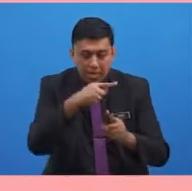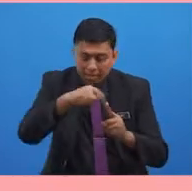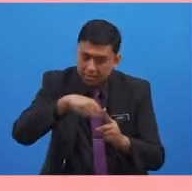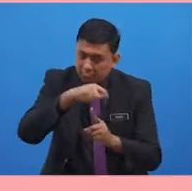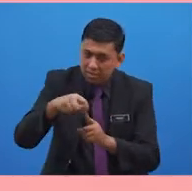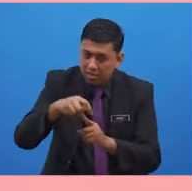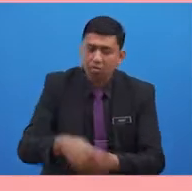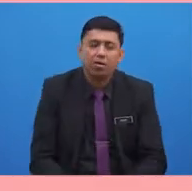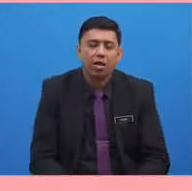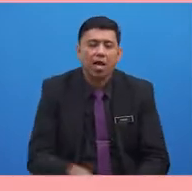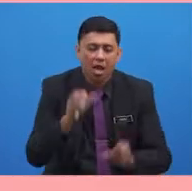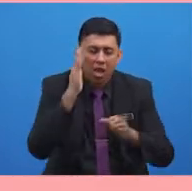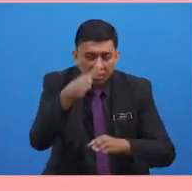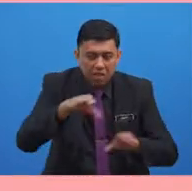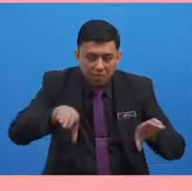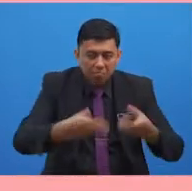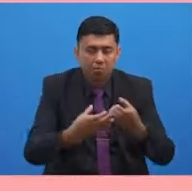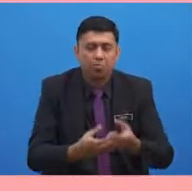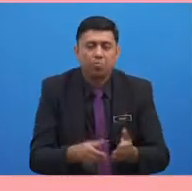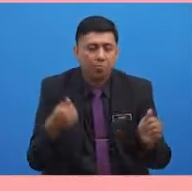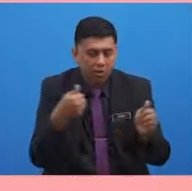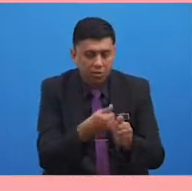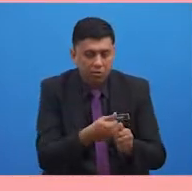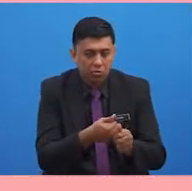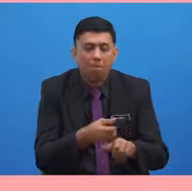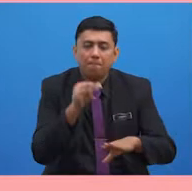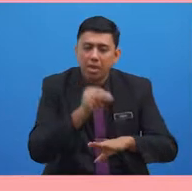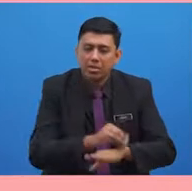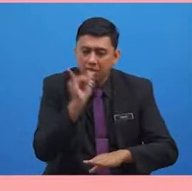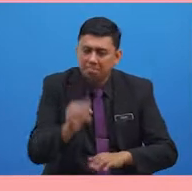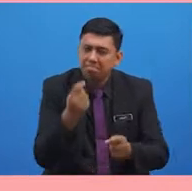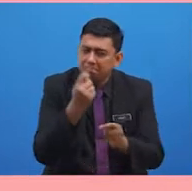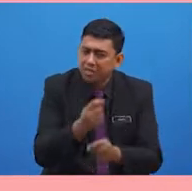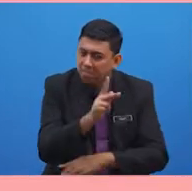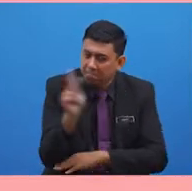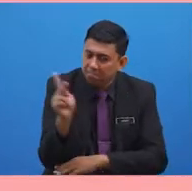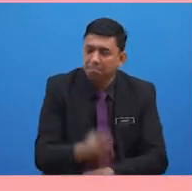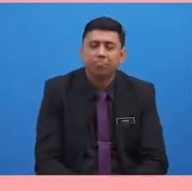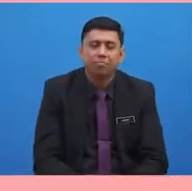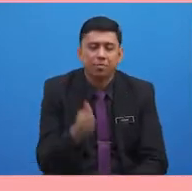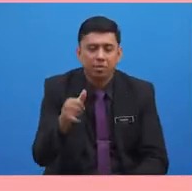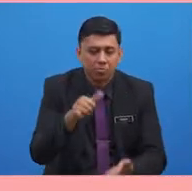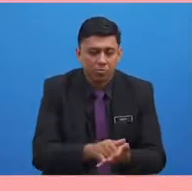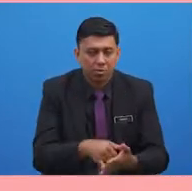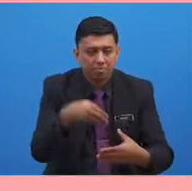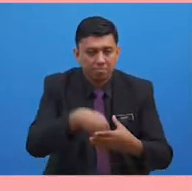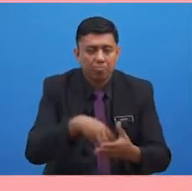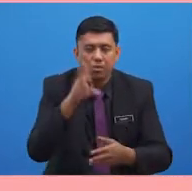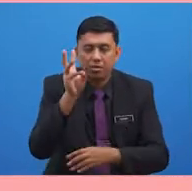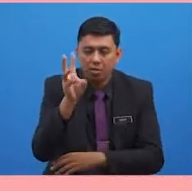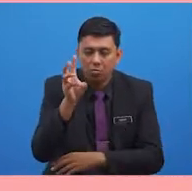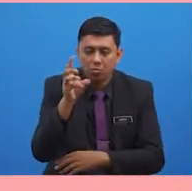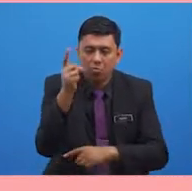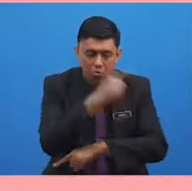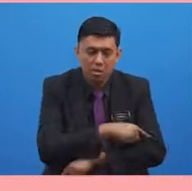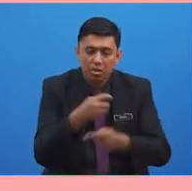raya umum akan dilakukan mengikut tempoh yang telah ditetapkan iaitu dalam tempoh